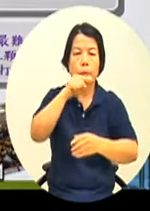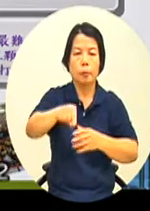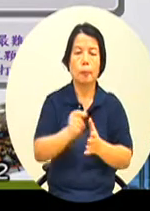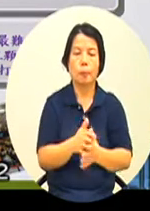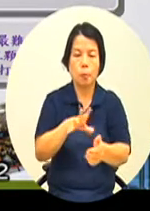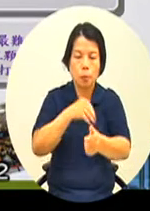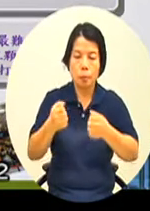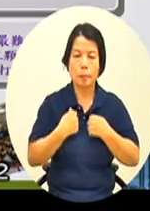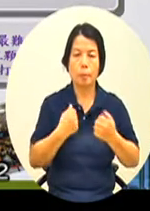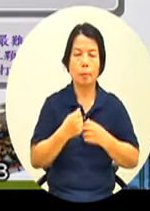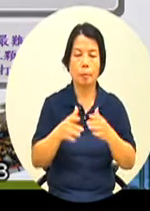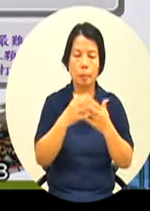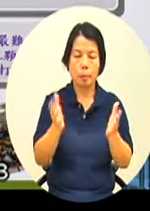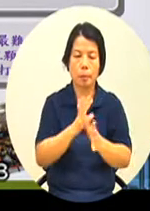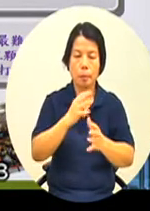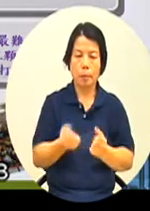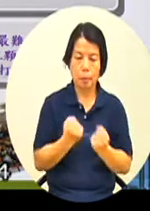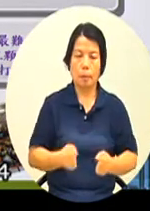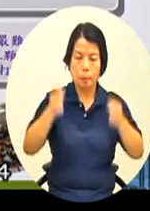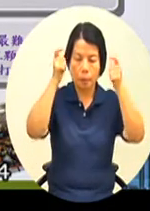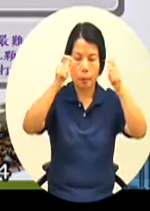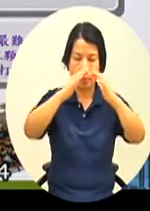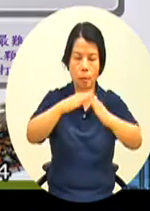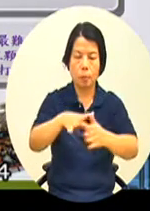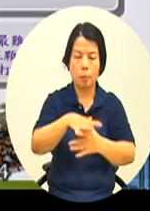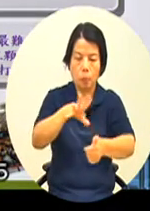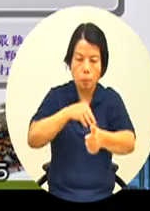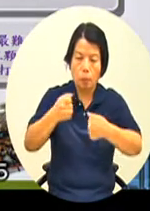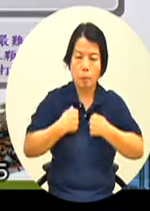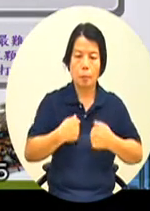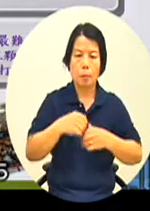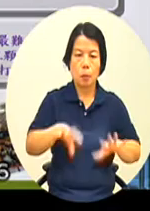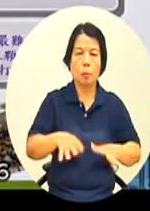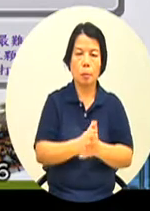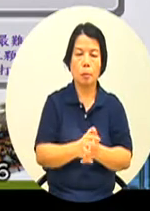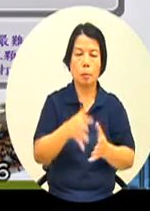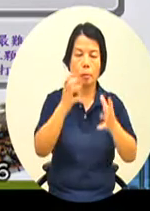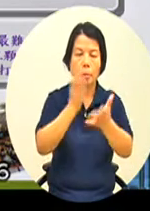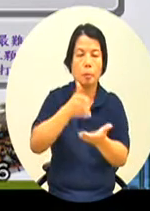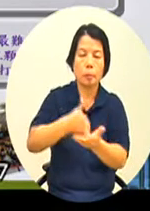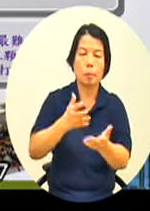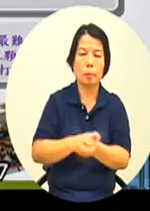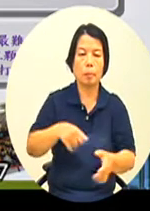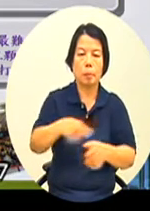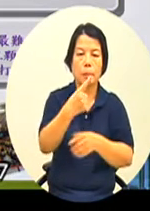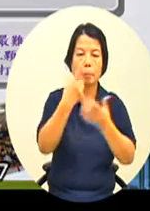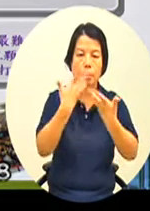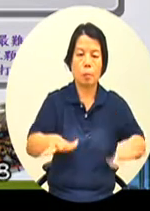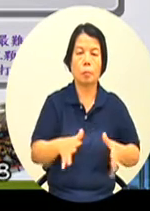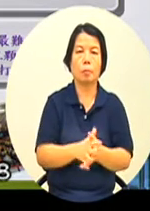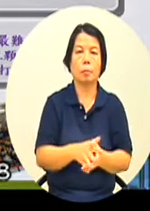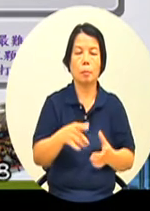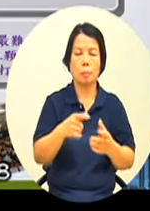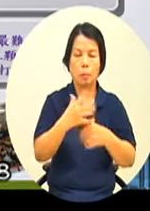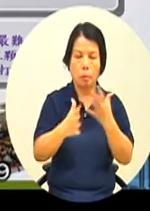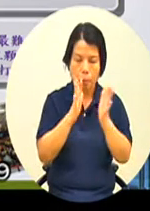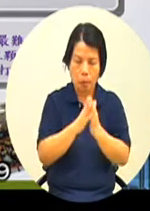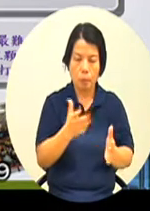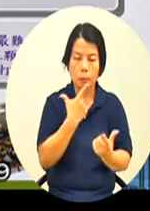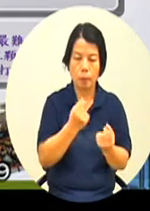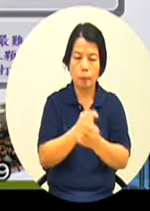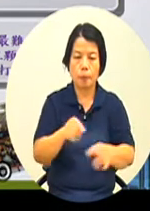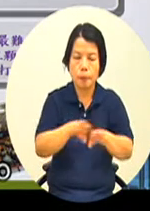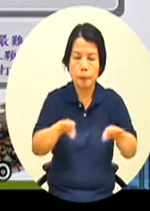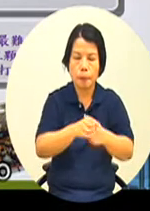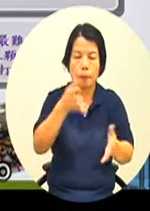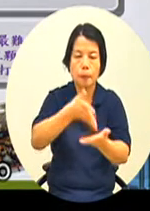扩大在地化学习。本期办理了189场次的演讲。 另外，我们也办理了经典名人讲座系